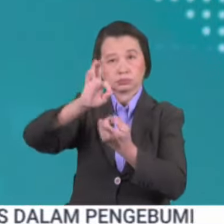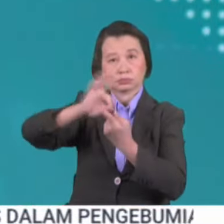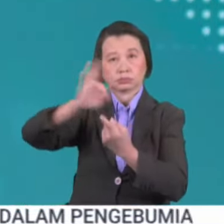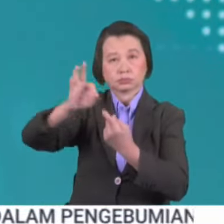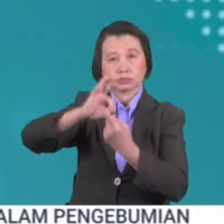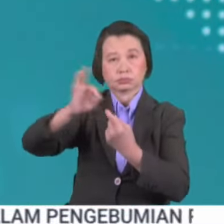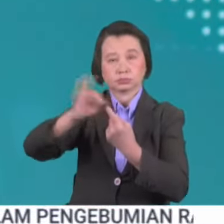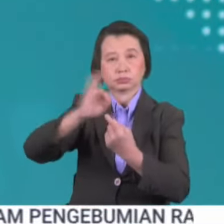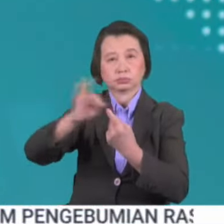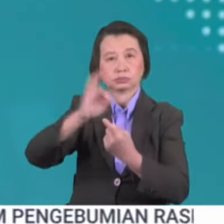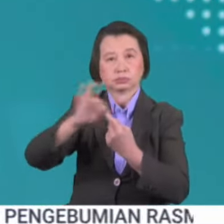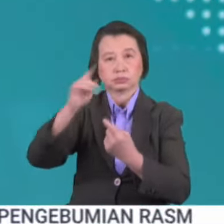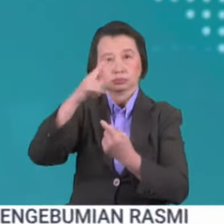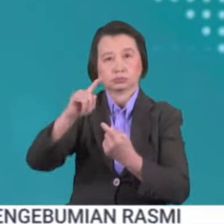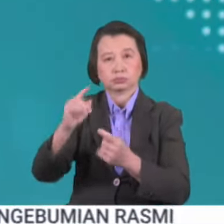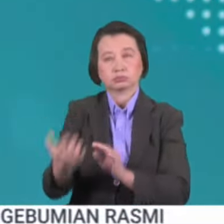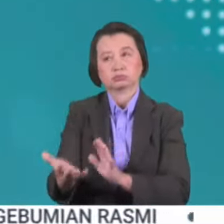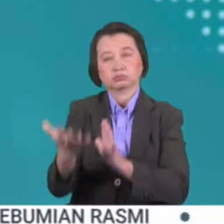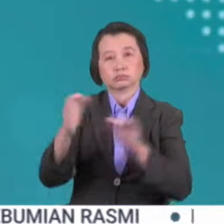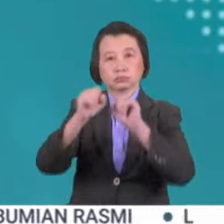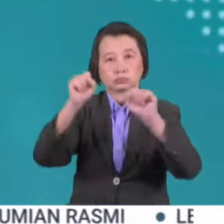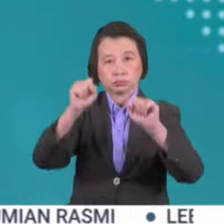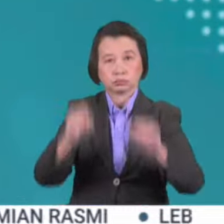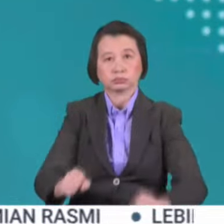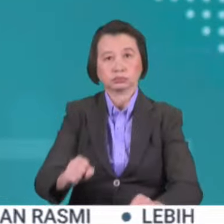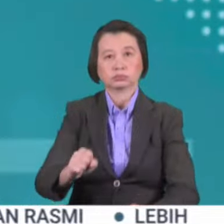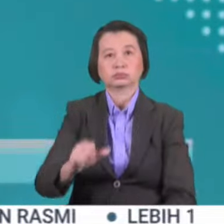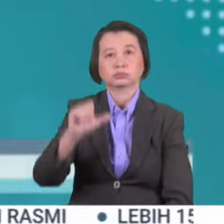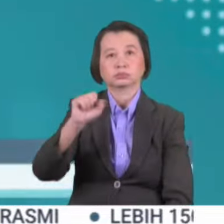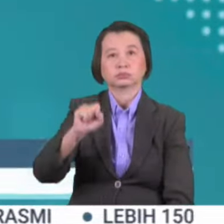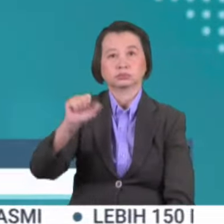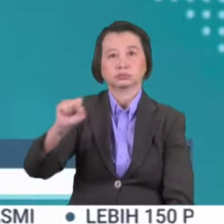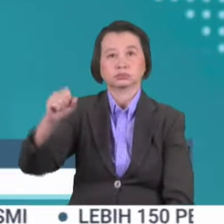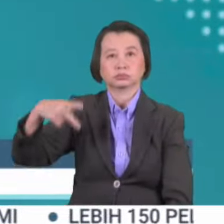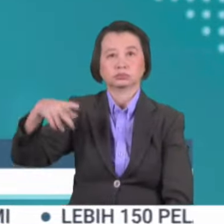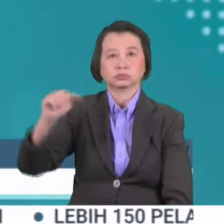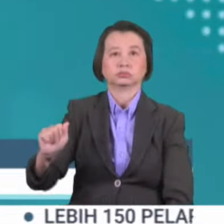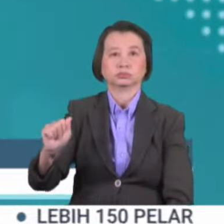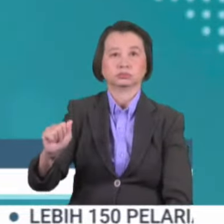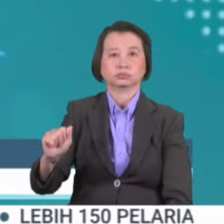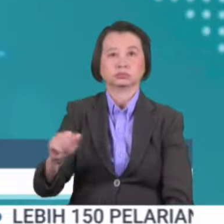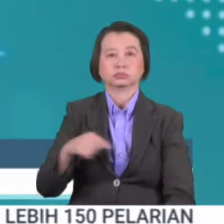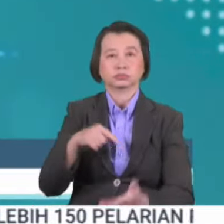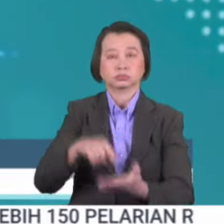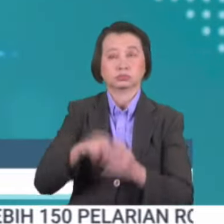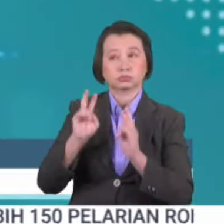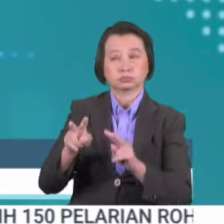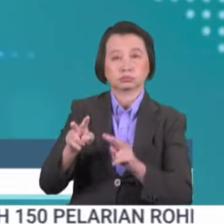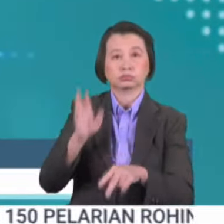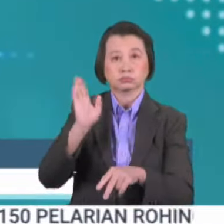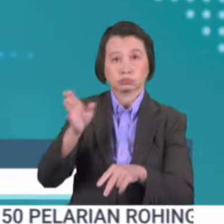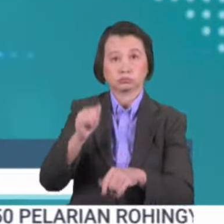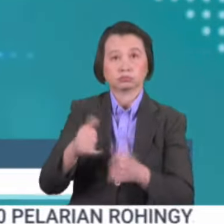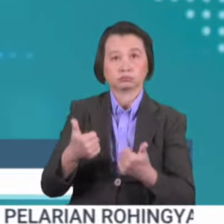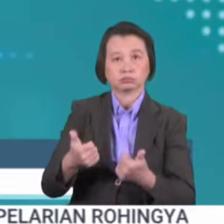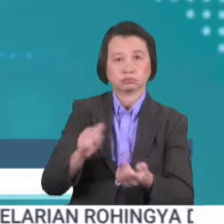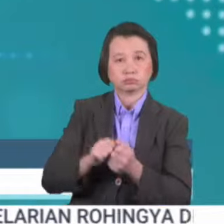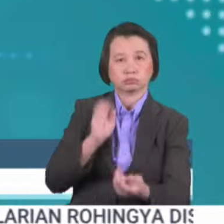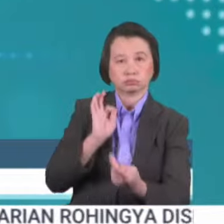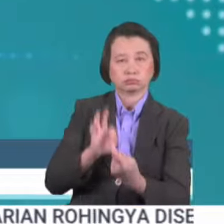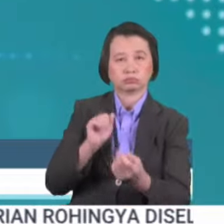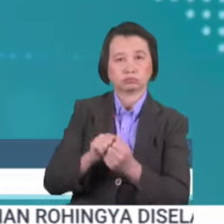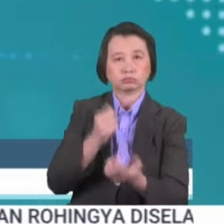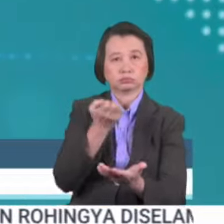Pinang menantangani sistem saraan perkhidmatan awam SSPA. Ini dilihat bakal beri impak